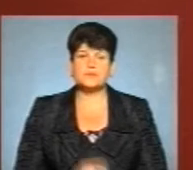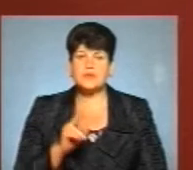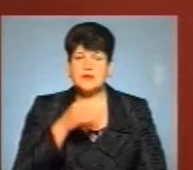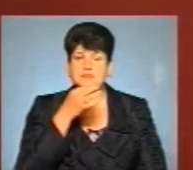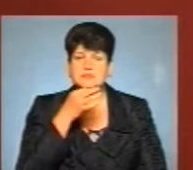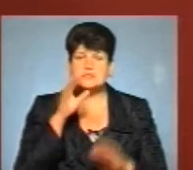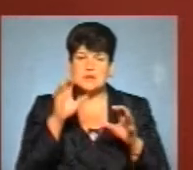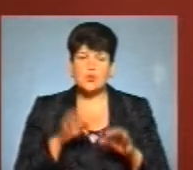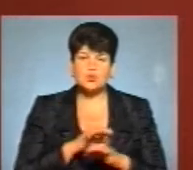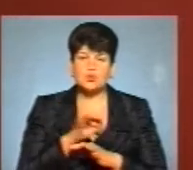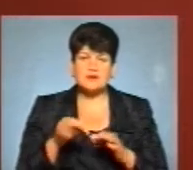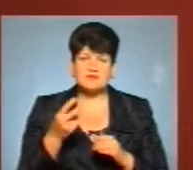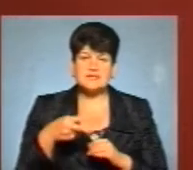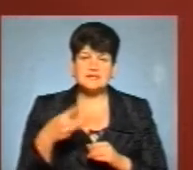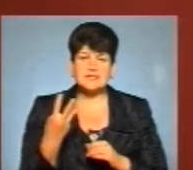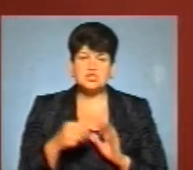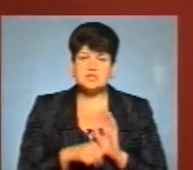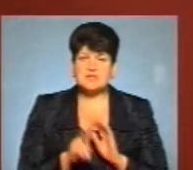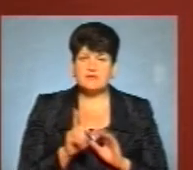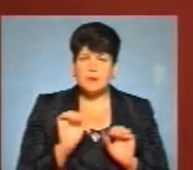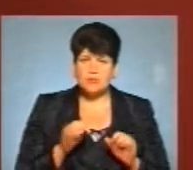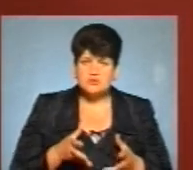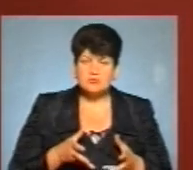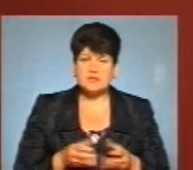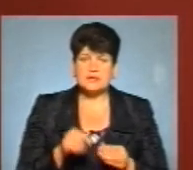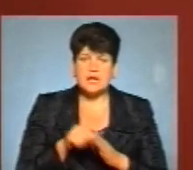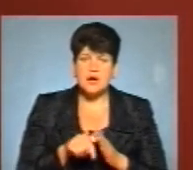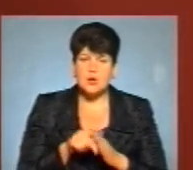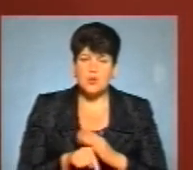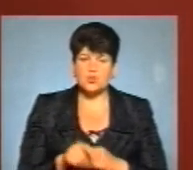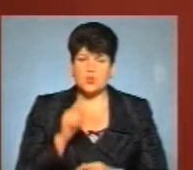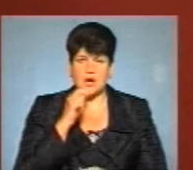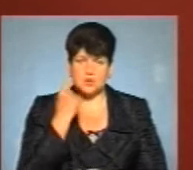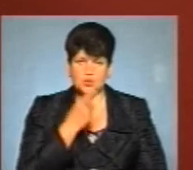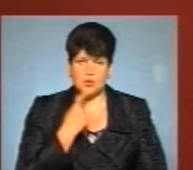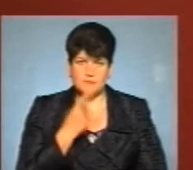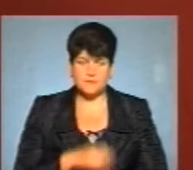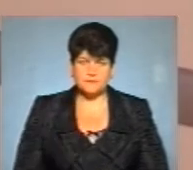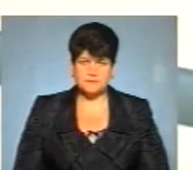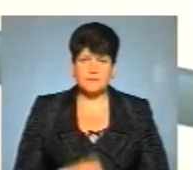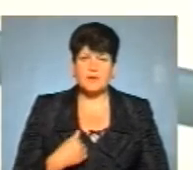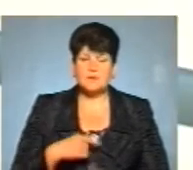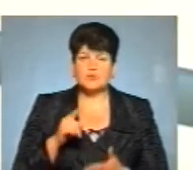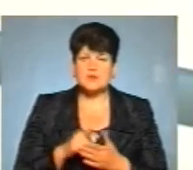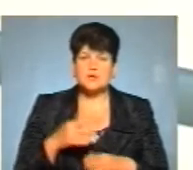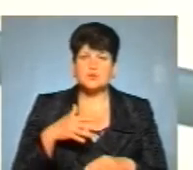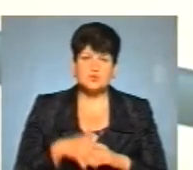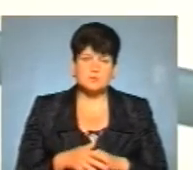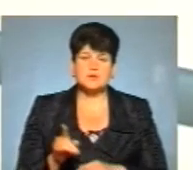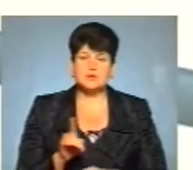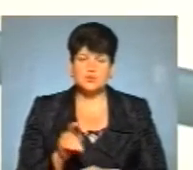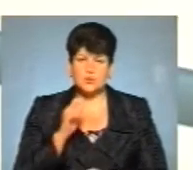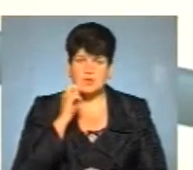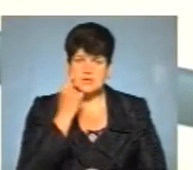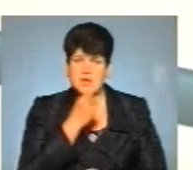Як законопроект 2362 може вплинути на роль української мови? Ми повинні розуміти, що